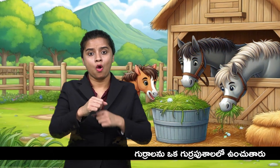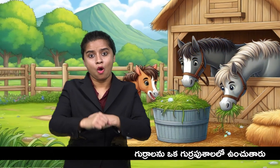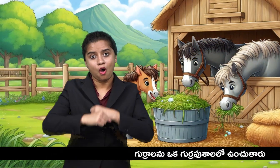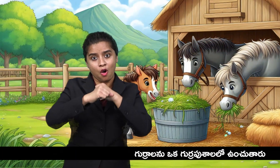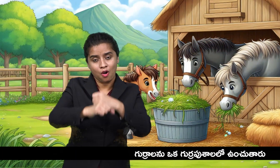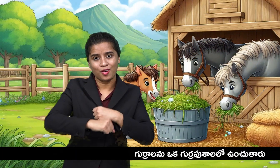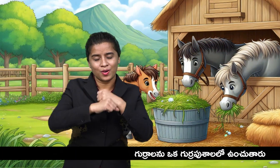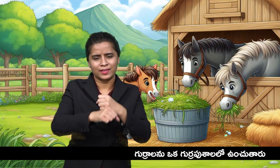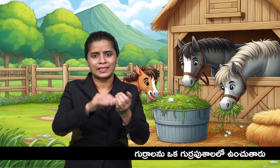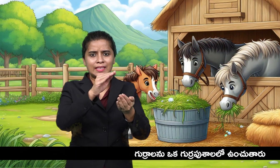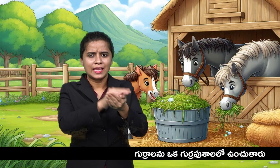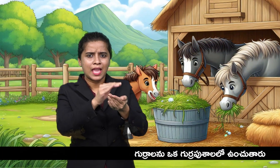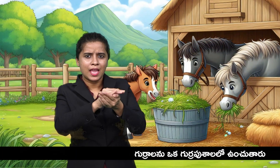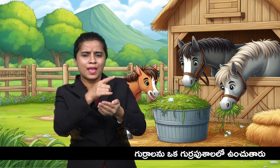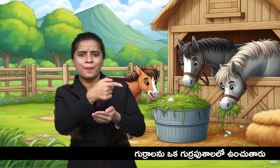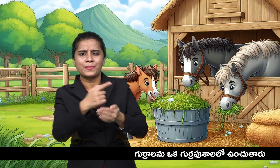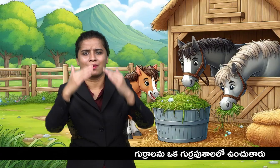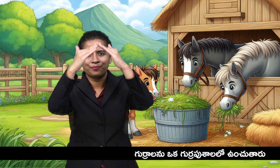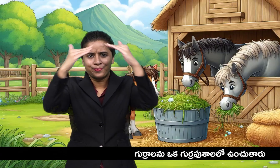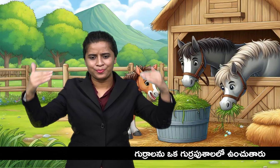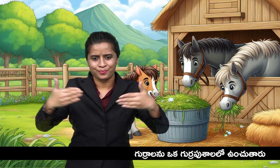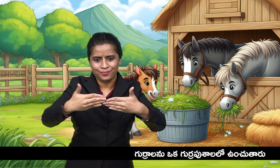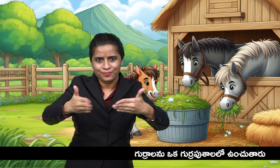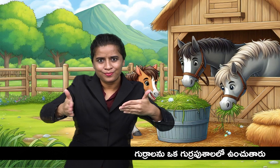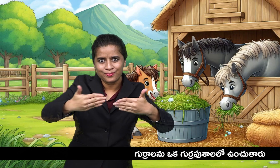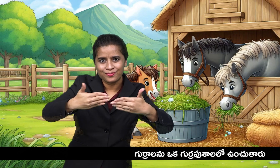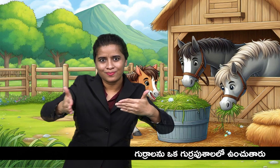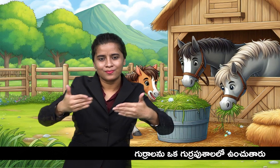గుర్రాలను ఒక గుర్రపుశాలలో ఉంచుతారు.